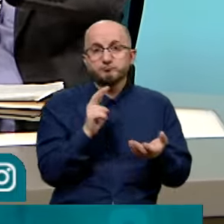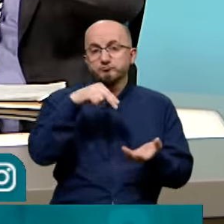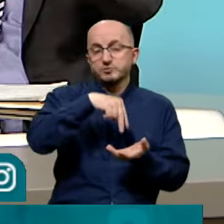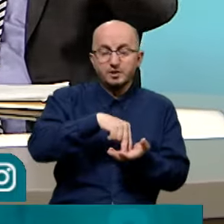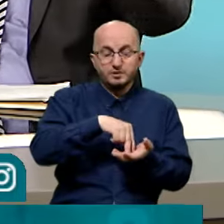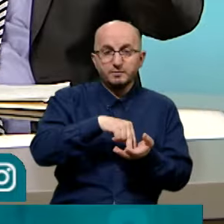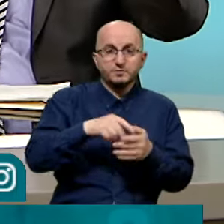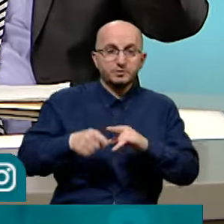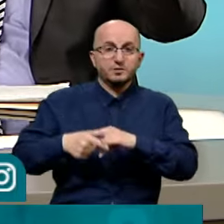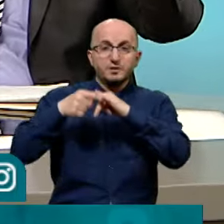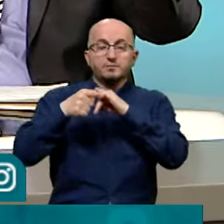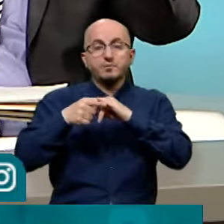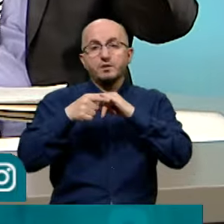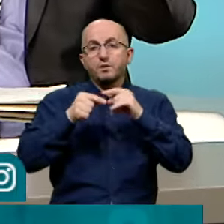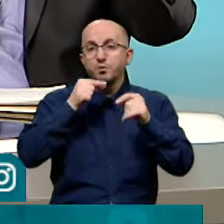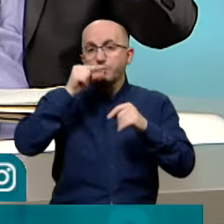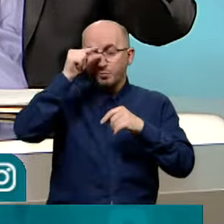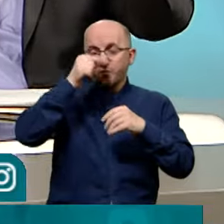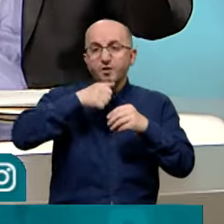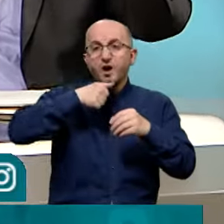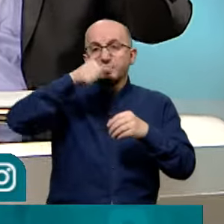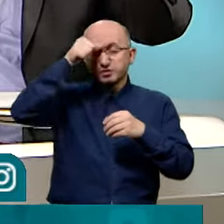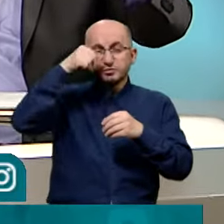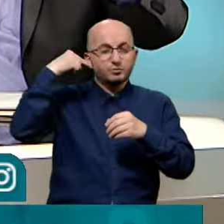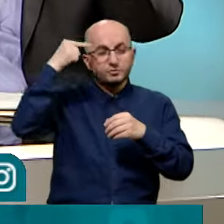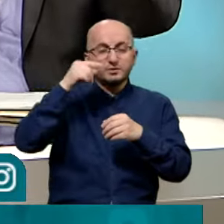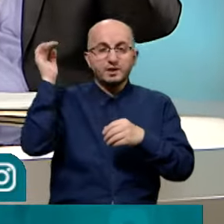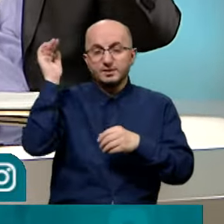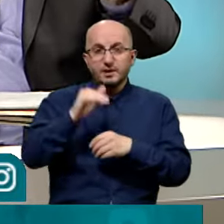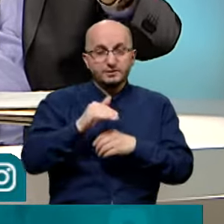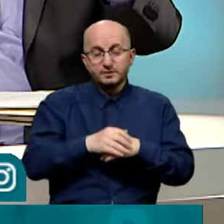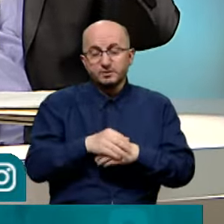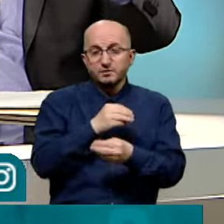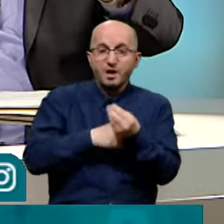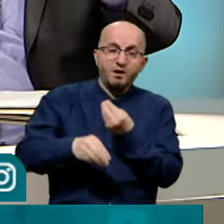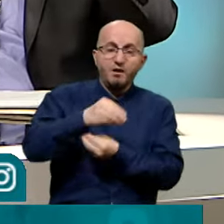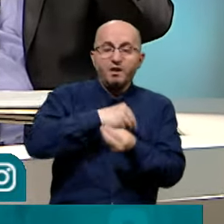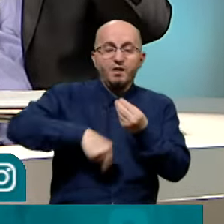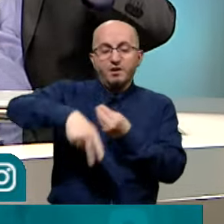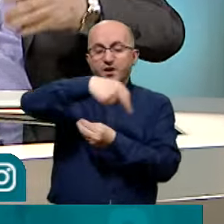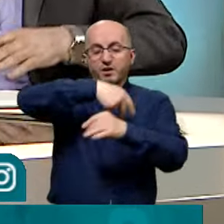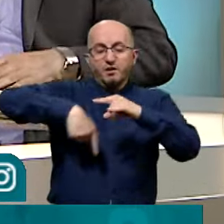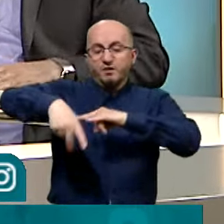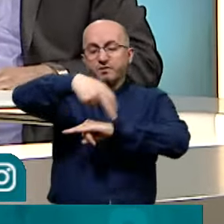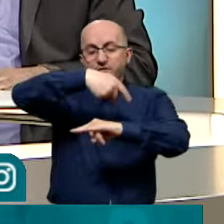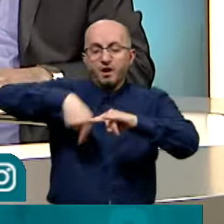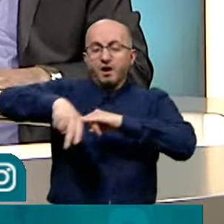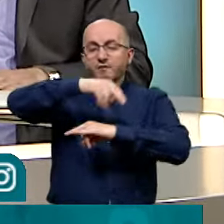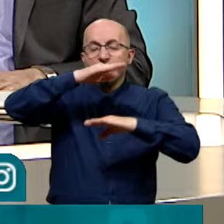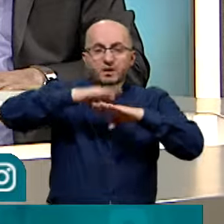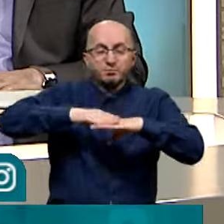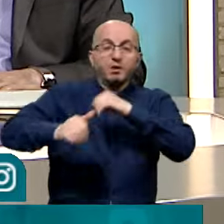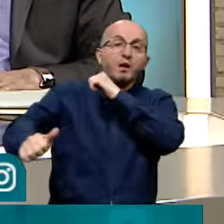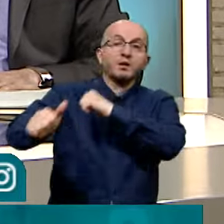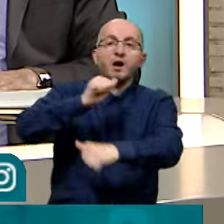kalkıp Kabe'yi ümre veya hac niyetiyle geldiğini, Kabe'yi tavaf edecek, ümresini ve haccını yapacak, sonra da geri